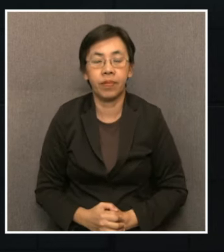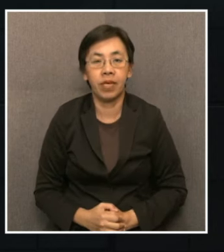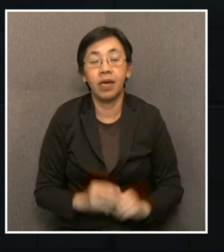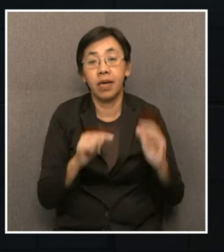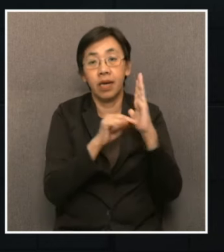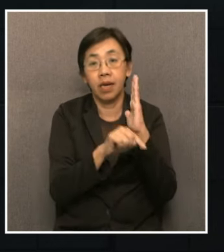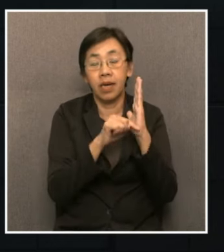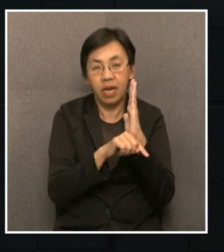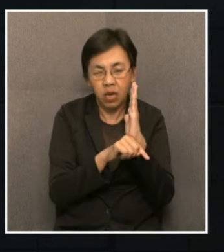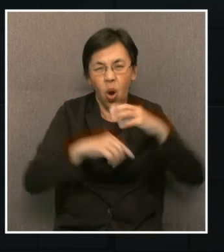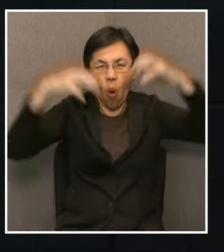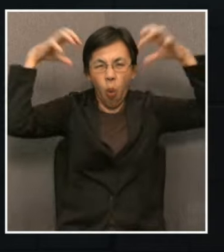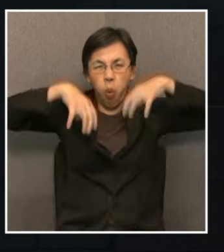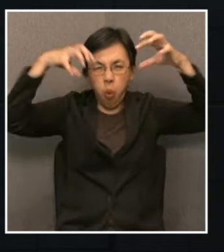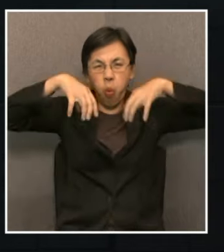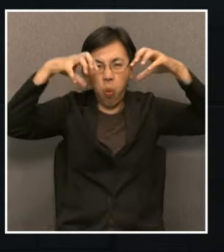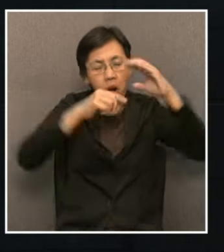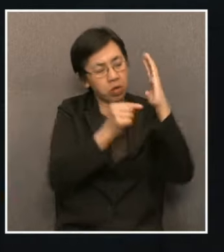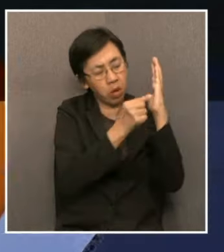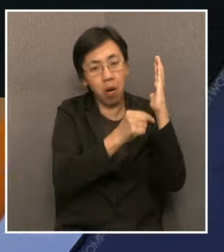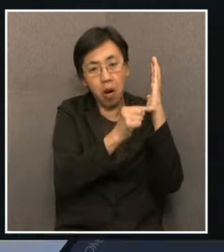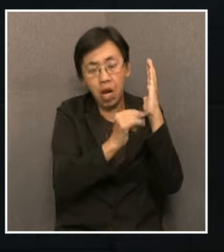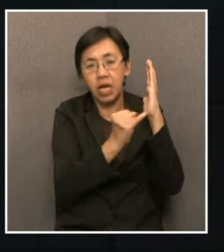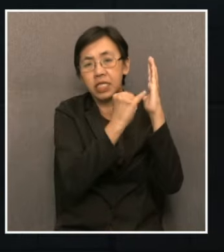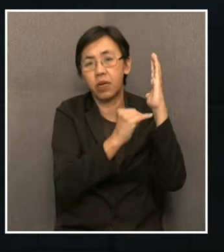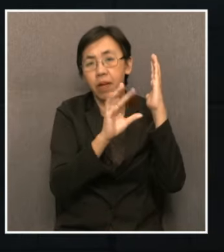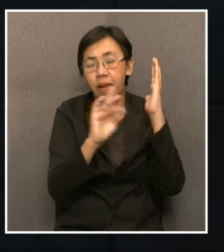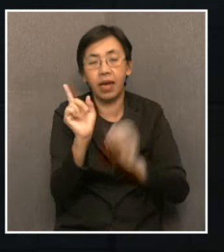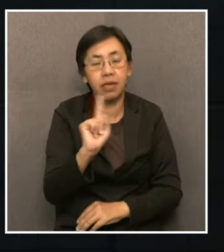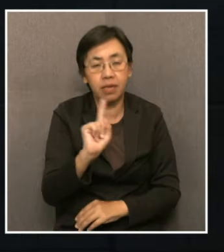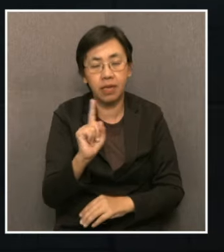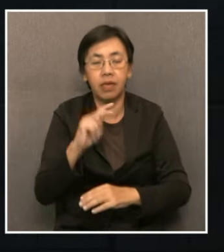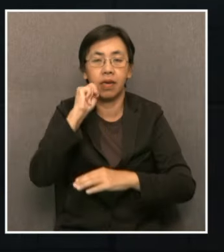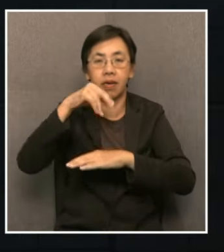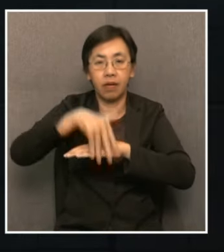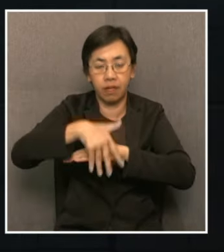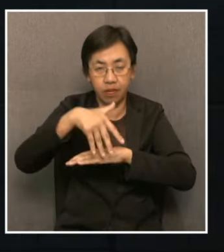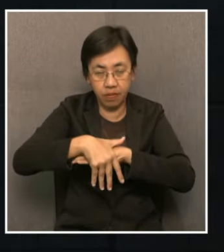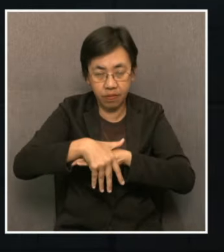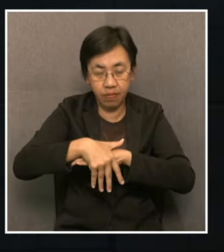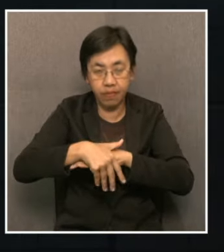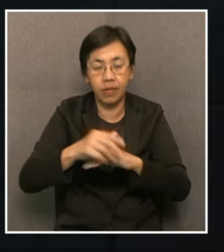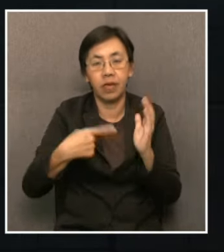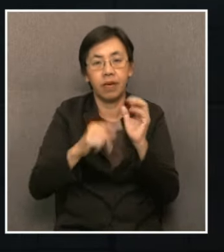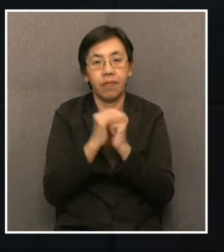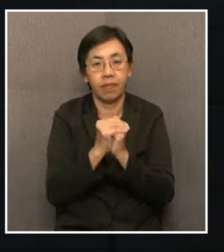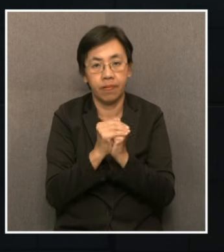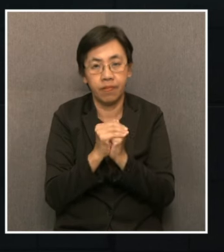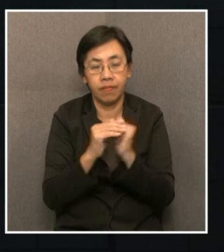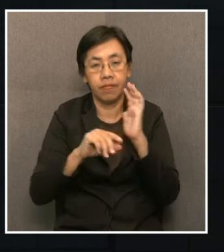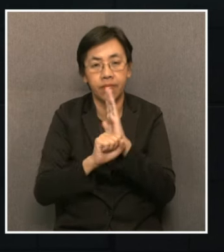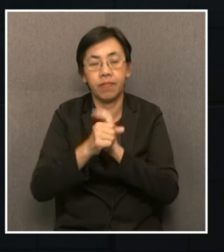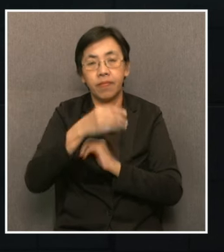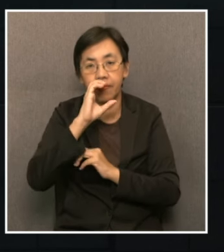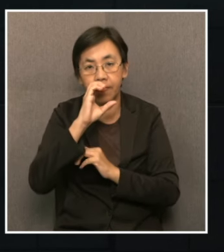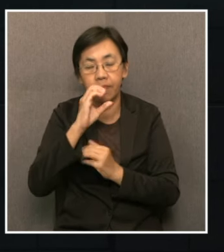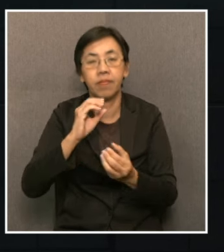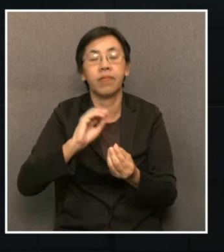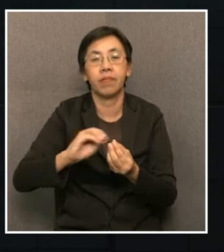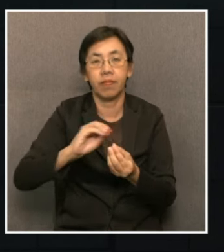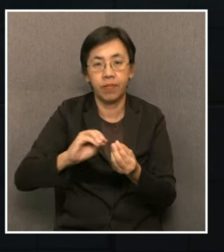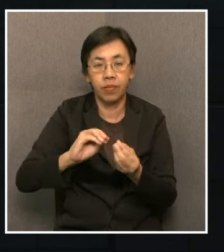เตือนภัยฝนตกหนักทั้งภาคเลยนะครับ8จังหวัดครับได้แก่นครนายกปราจีนบุรีสระแก้วฉะเชิงเทรา